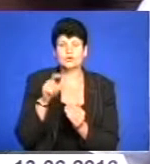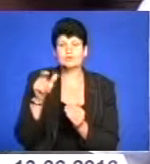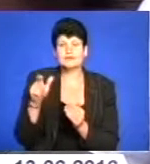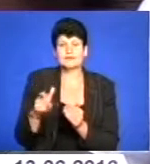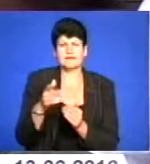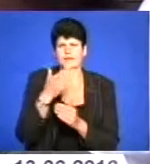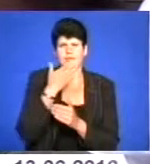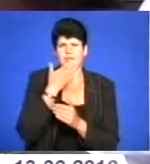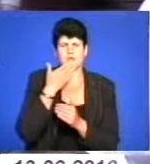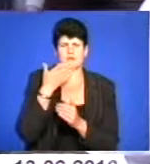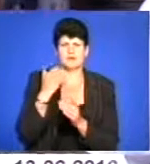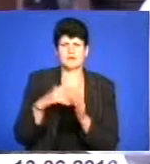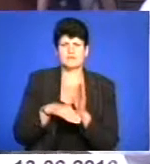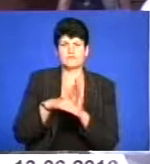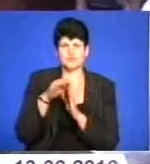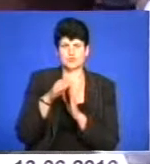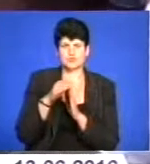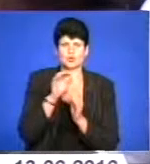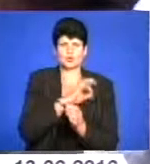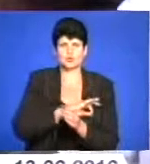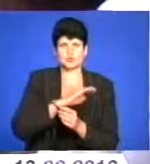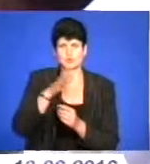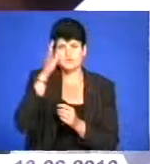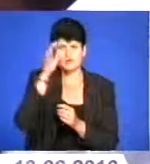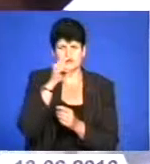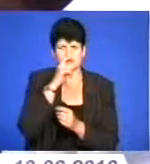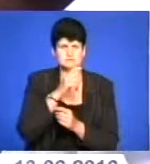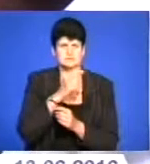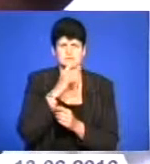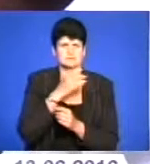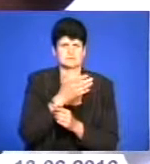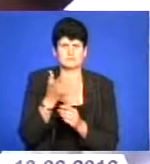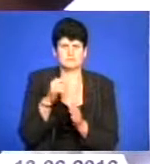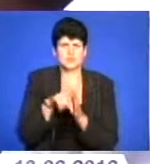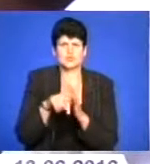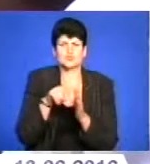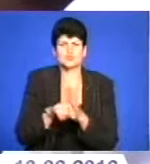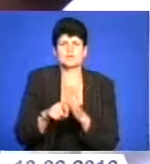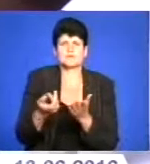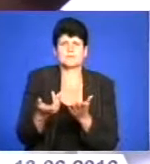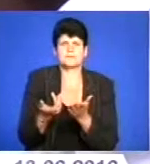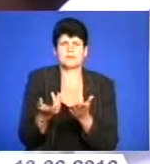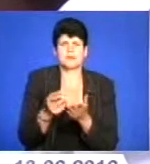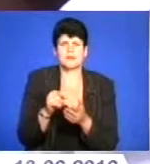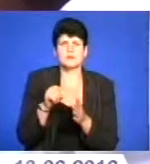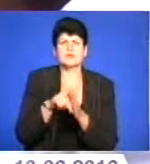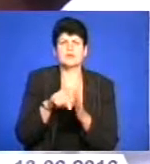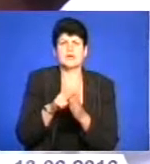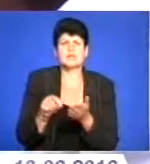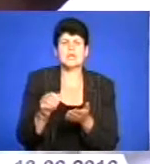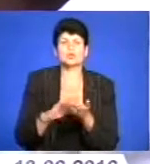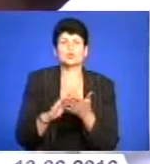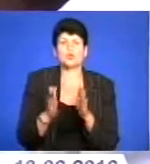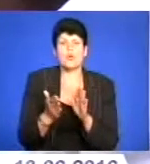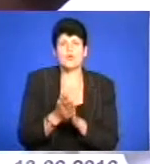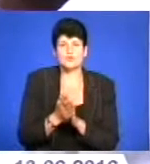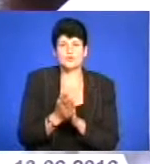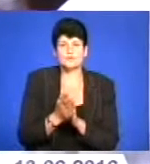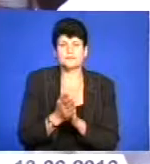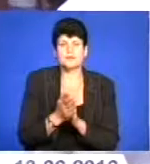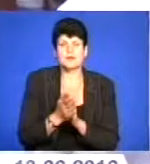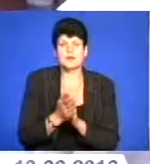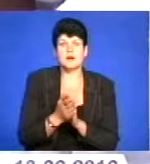фінансового лізингу. Людина підписувала цей договір. Договір сам на 17 аркушах, написано в юридичній